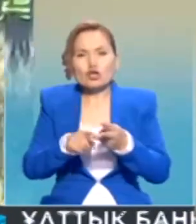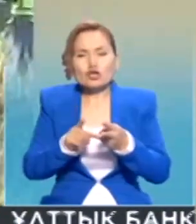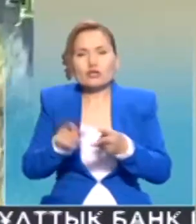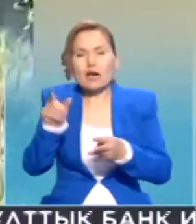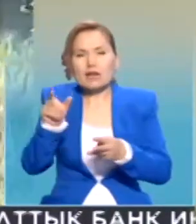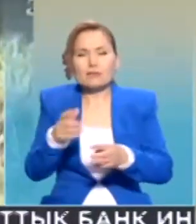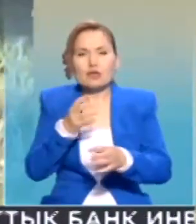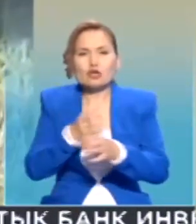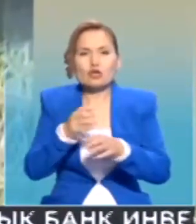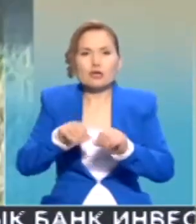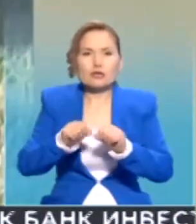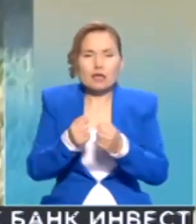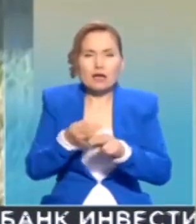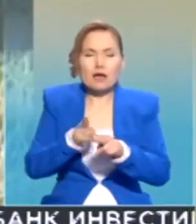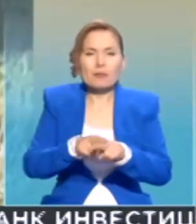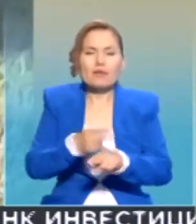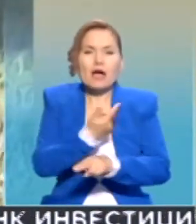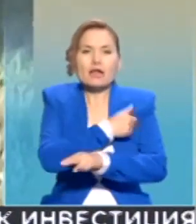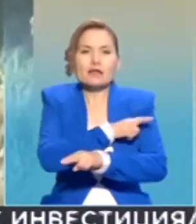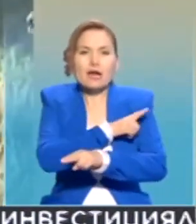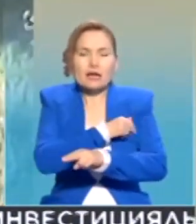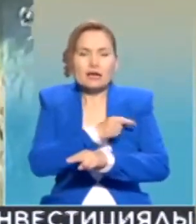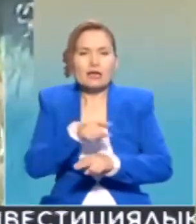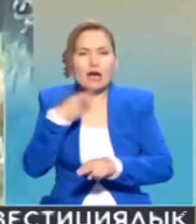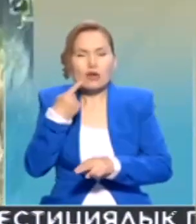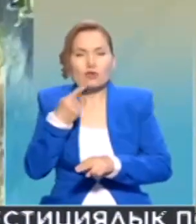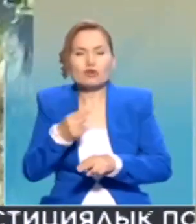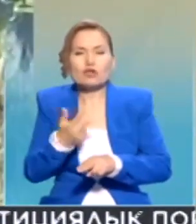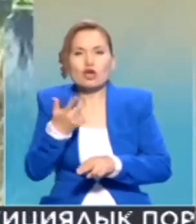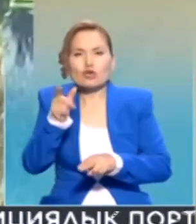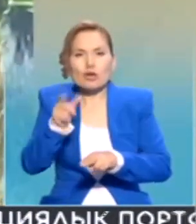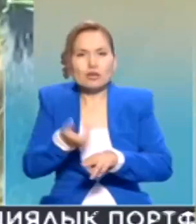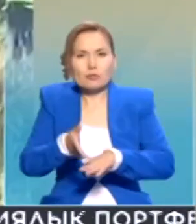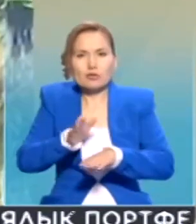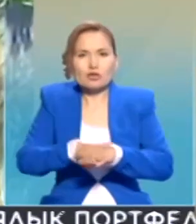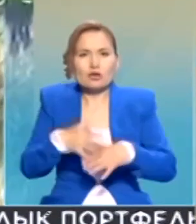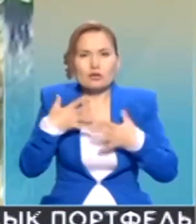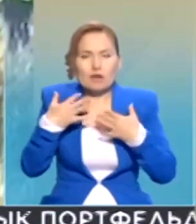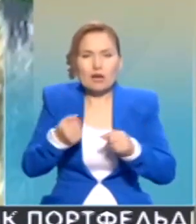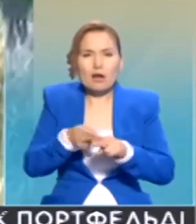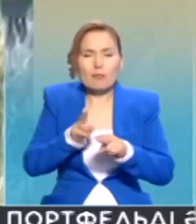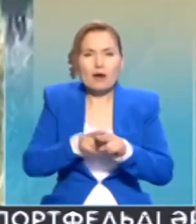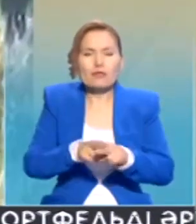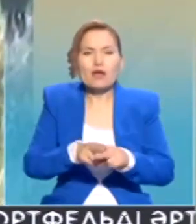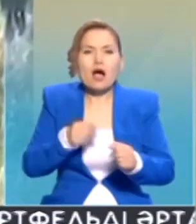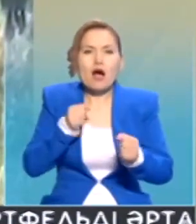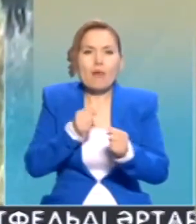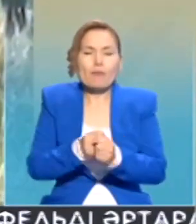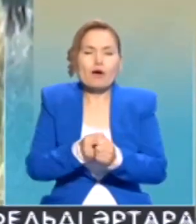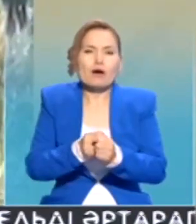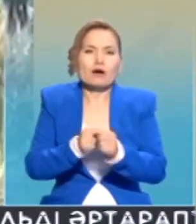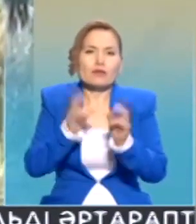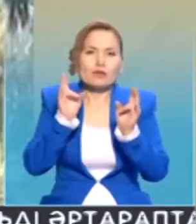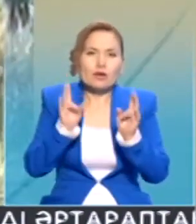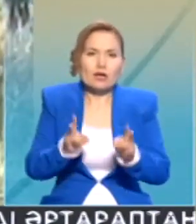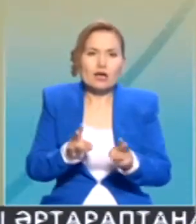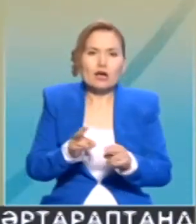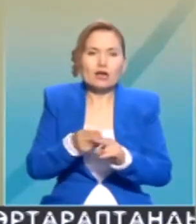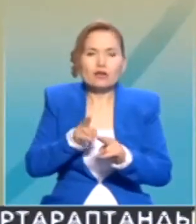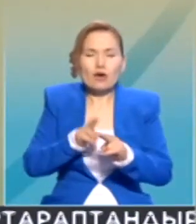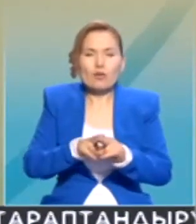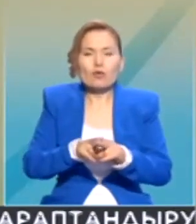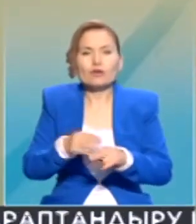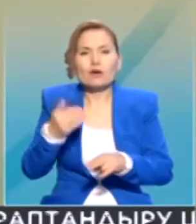сүйегі сынған. Дәрігерлер үшеуінің де жағдайын орташа ауыр деп бағалап отыр. Жол апатына ұшыраған азаматтардың 156-6